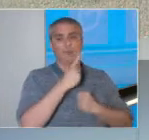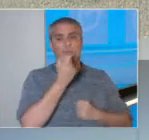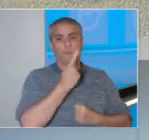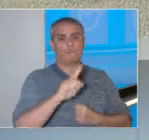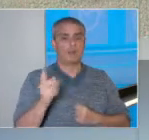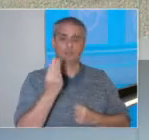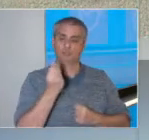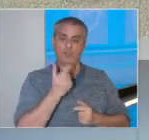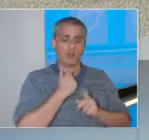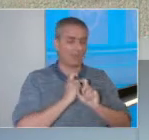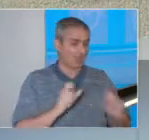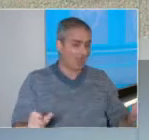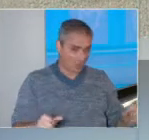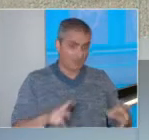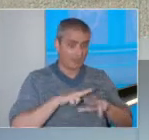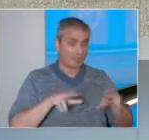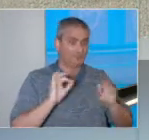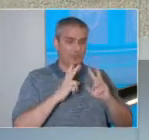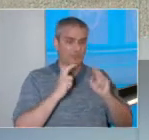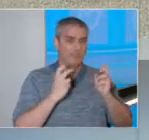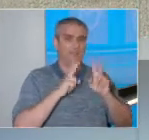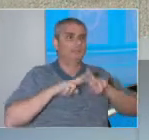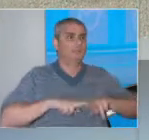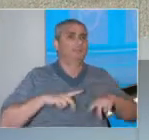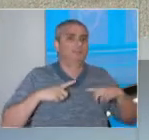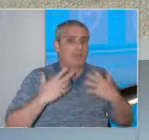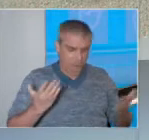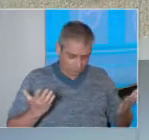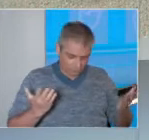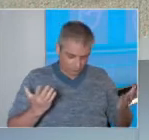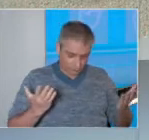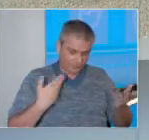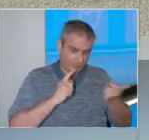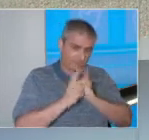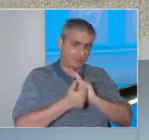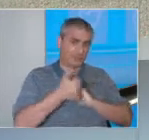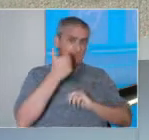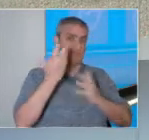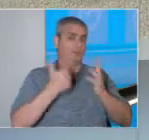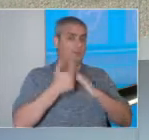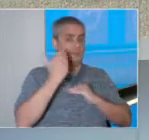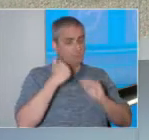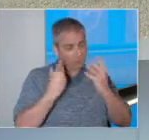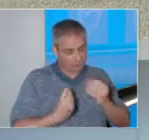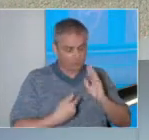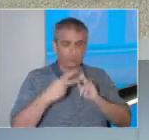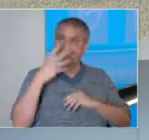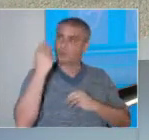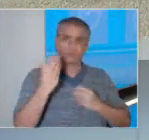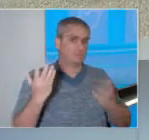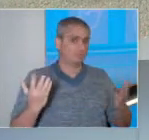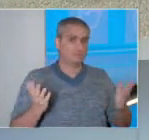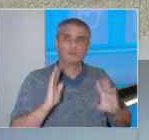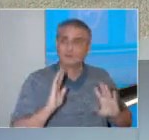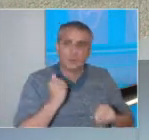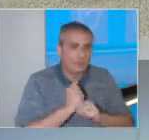מיליון שקל גירעון, ממצב של עיר בהישרדות, והחלפתי מנהיג. מנהיג פחות טוב, מנהיג יותר טוב.